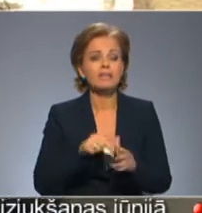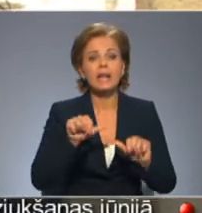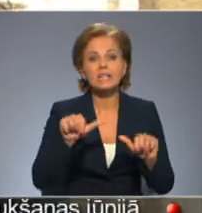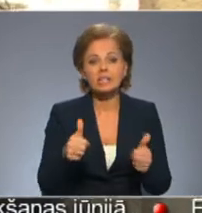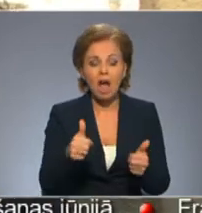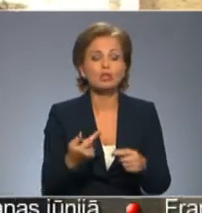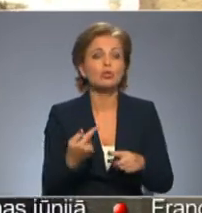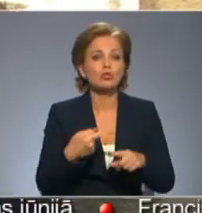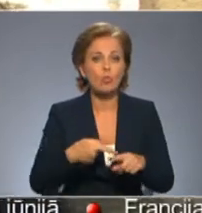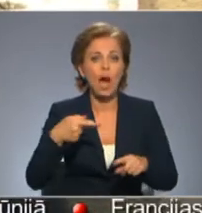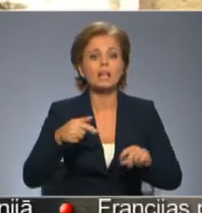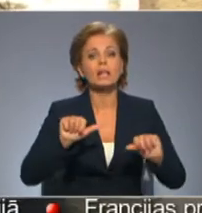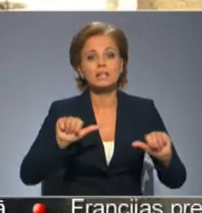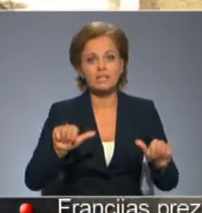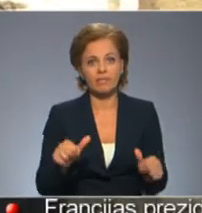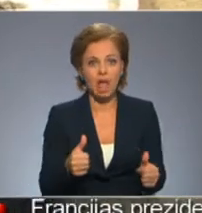šoreiz izveidojās